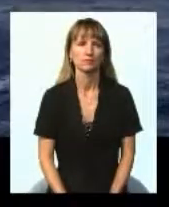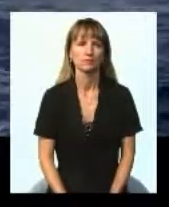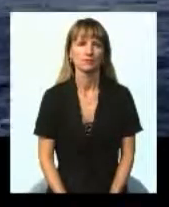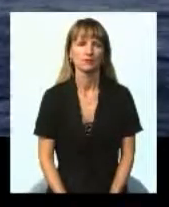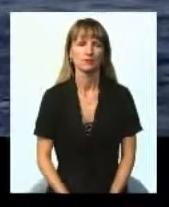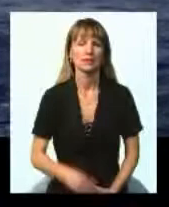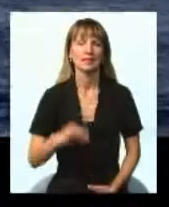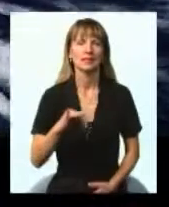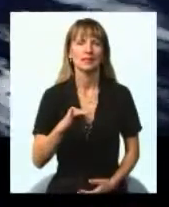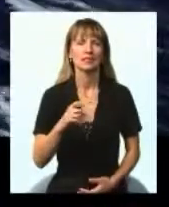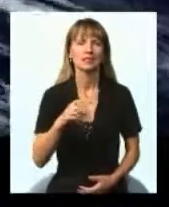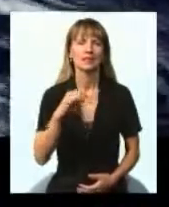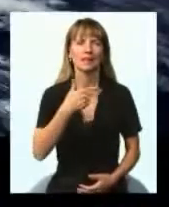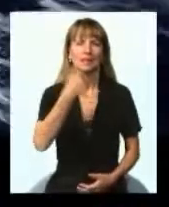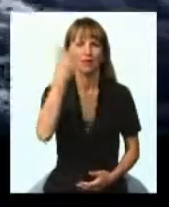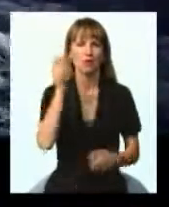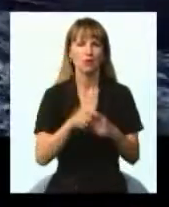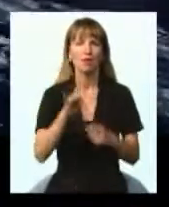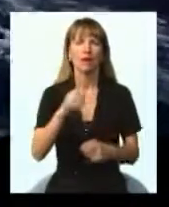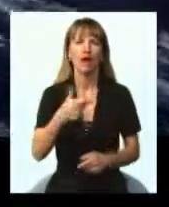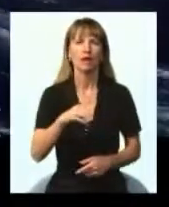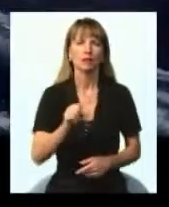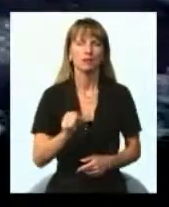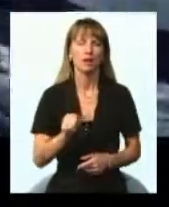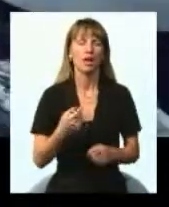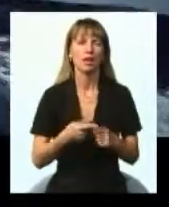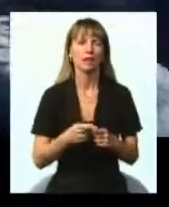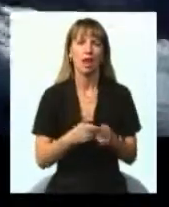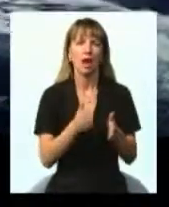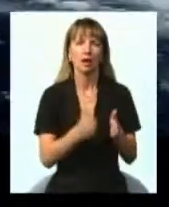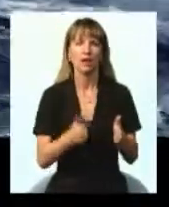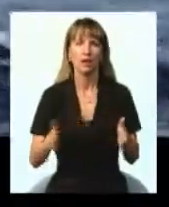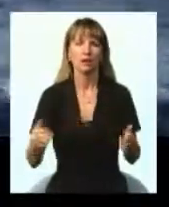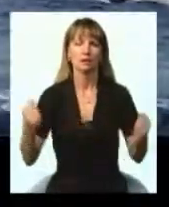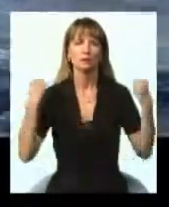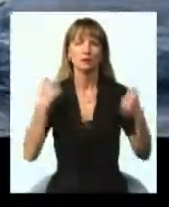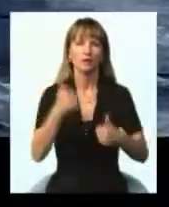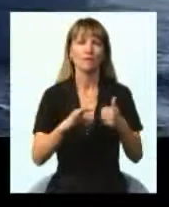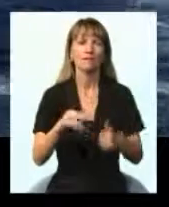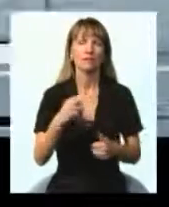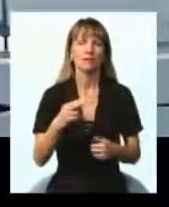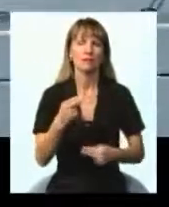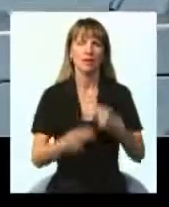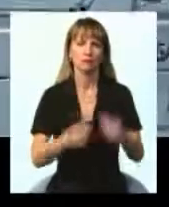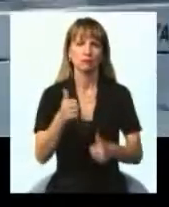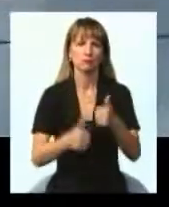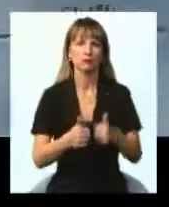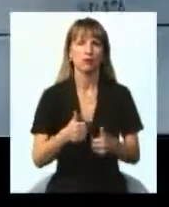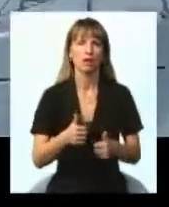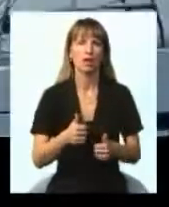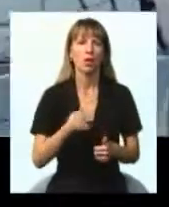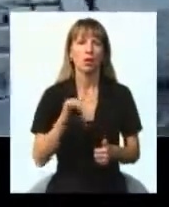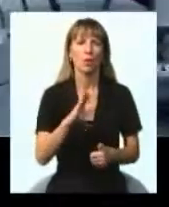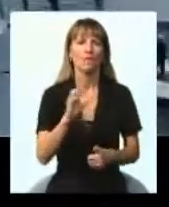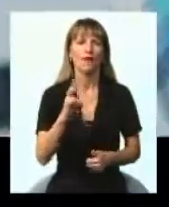З італійської слово «регата» чи «рігата» означає ряд. Назва спортивного змагання походить від традиційних перегонів гондол у